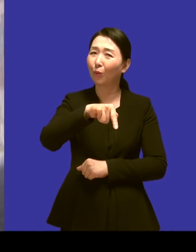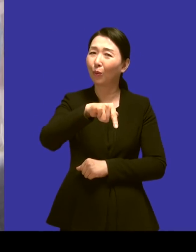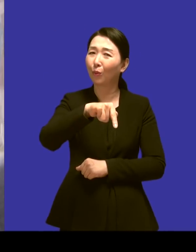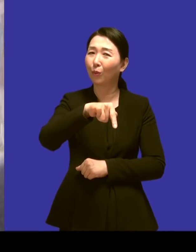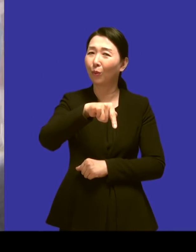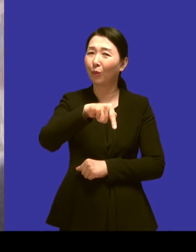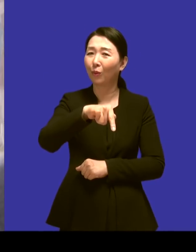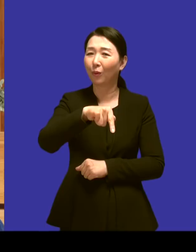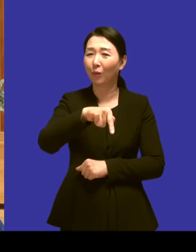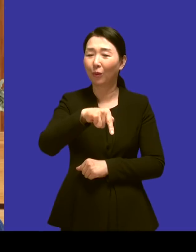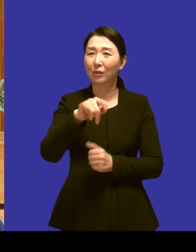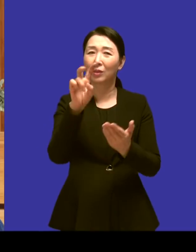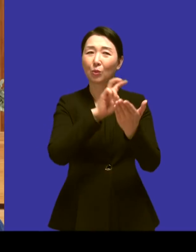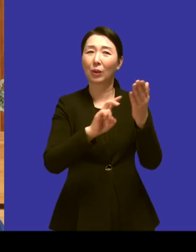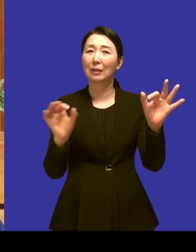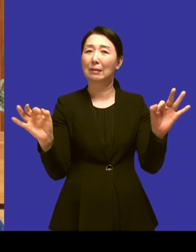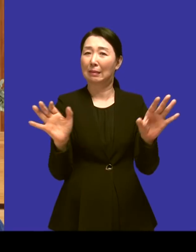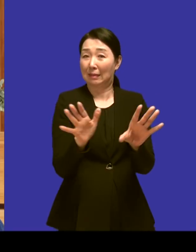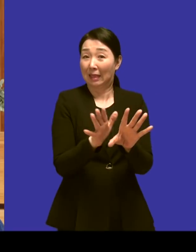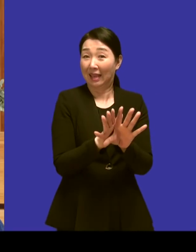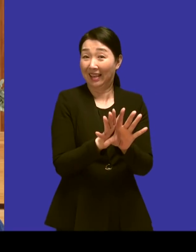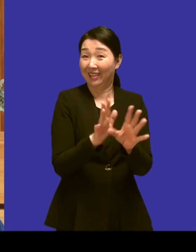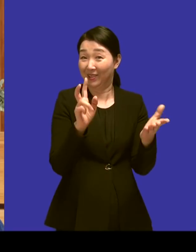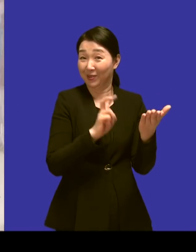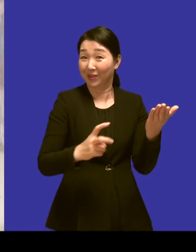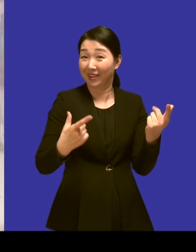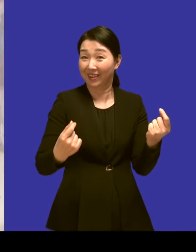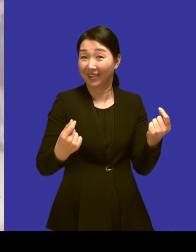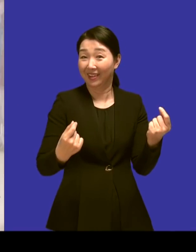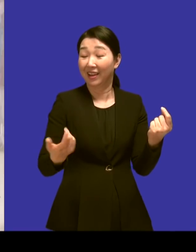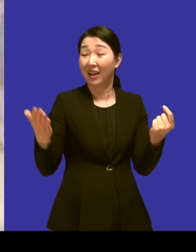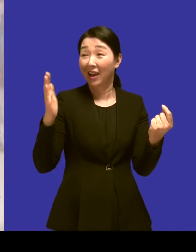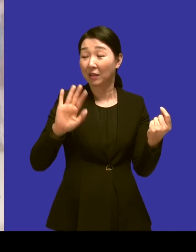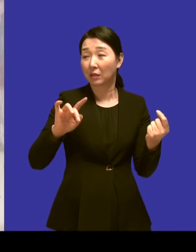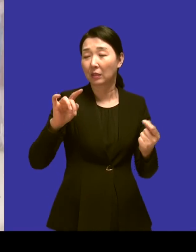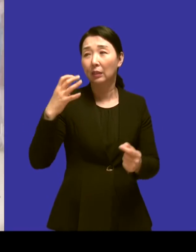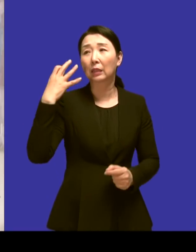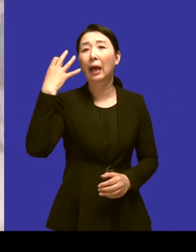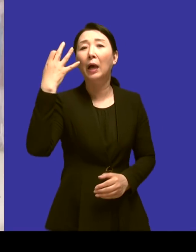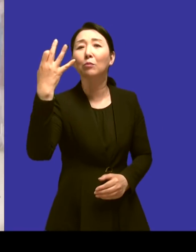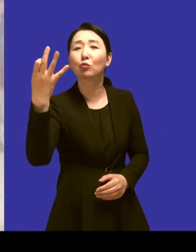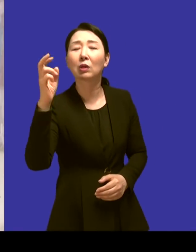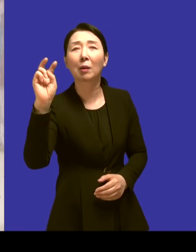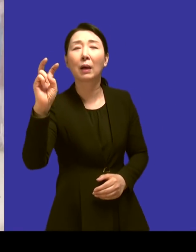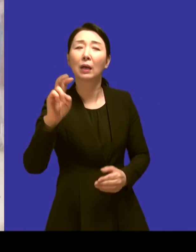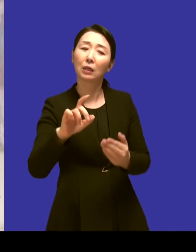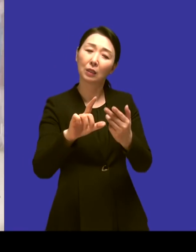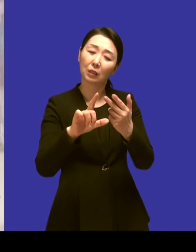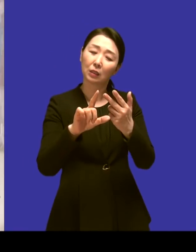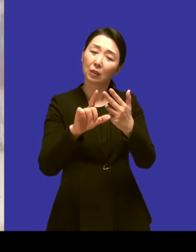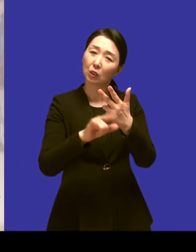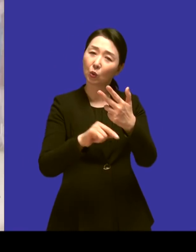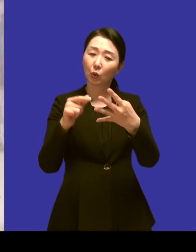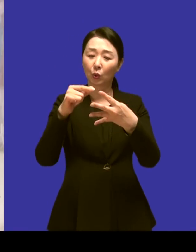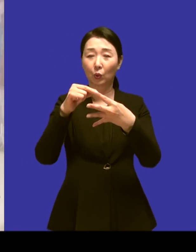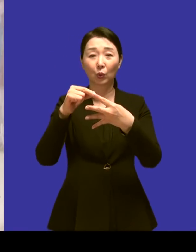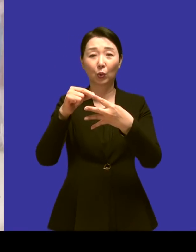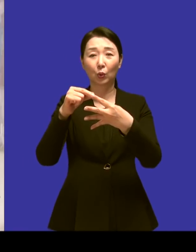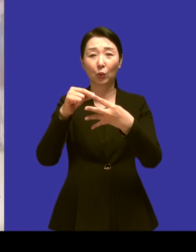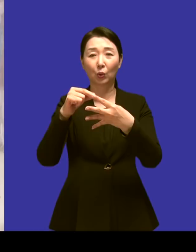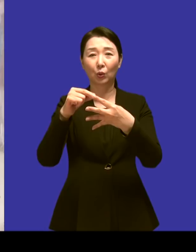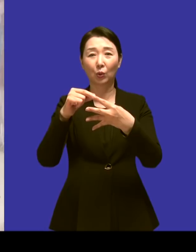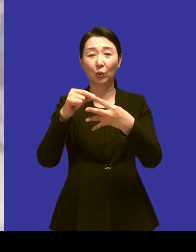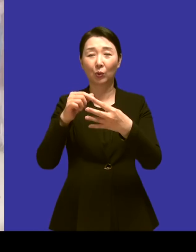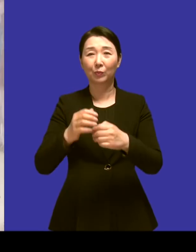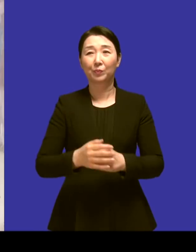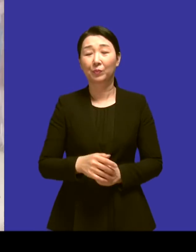상태로 없어질 예. 곡이었는데 예. 그 다다음 주쯤인가 7월 첫 주에 저희가